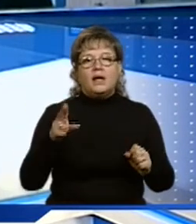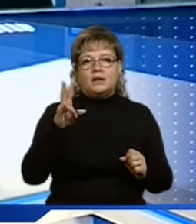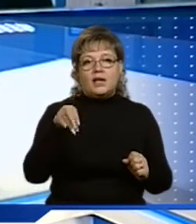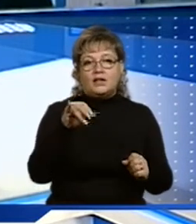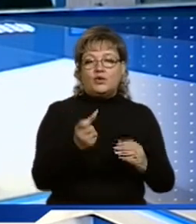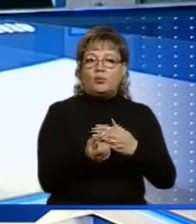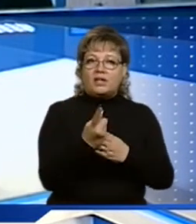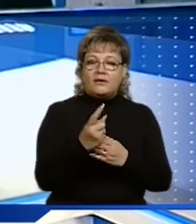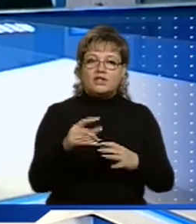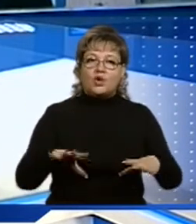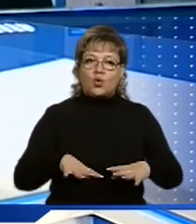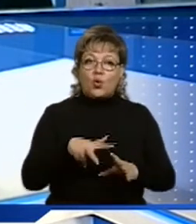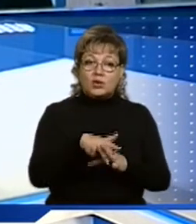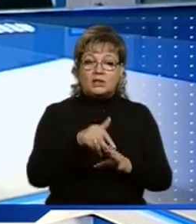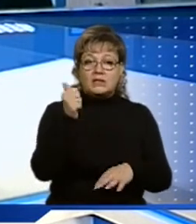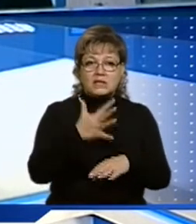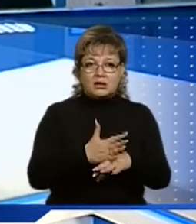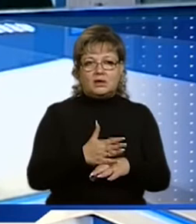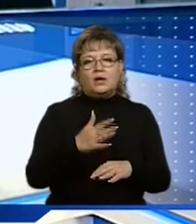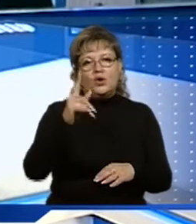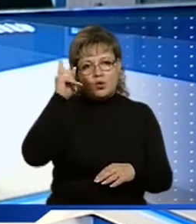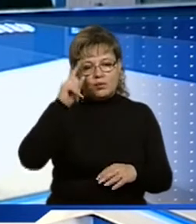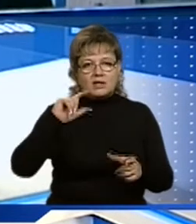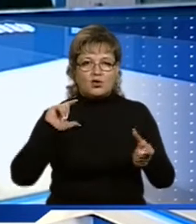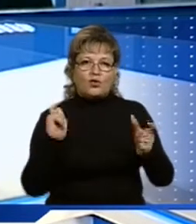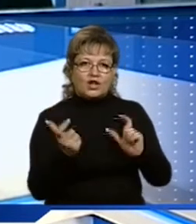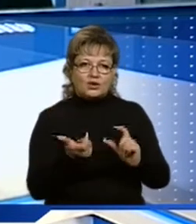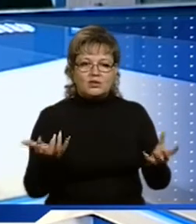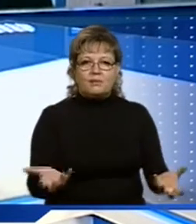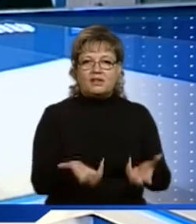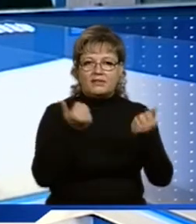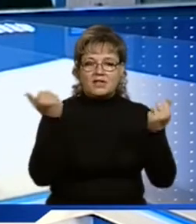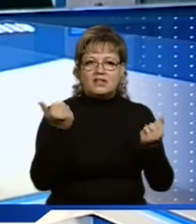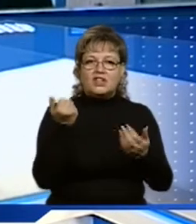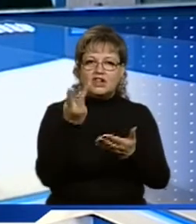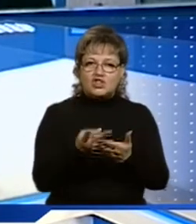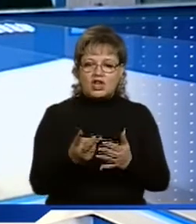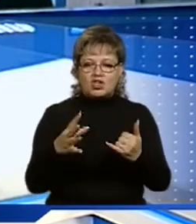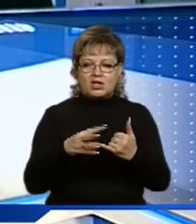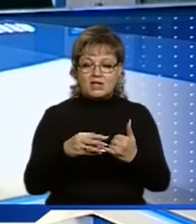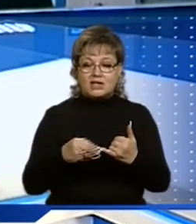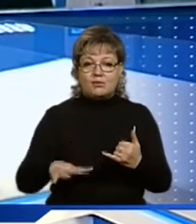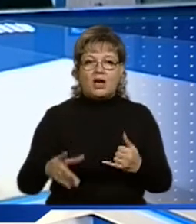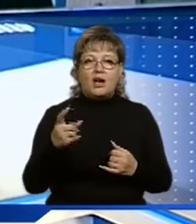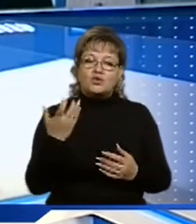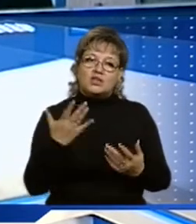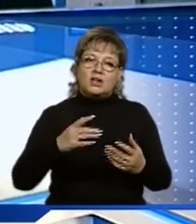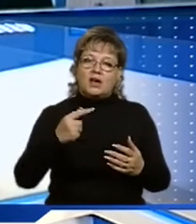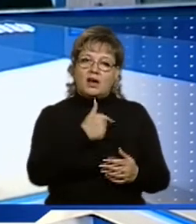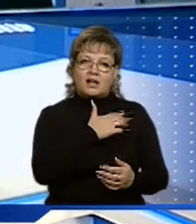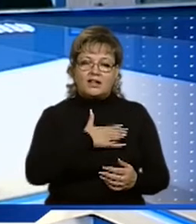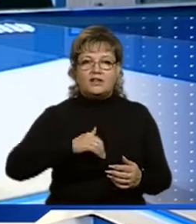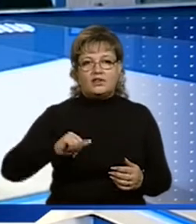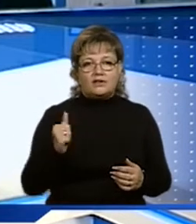Дону появится конный центр. Уметь увернуться от удара или пули, подхватить на скаку лежащее на земле оружие или раненого товарища.